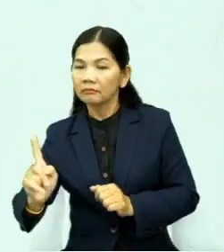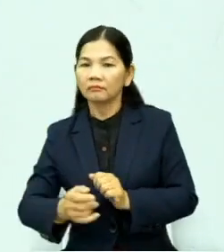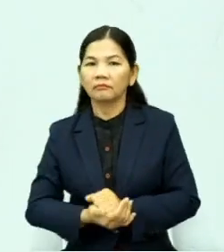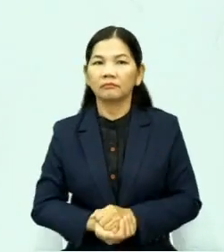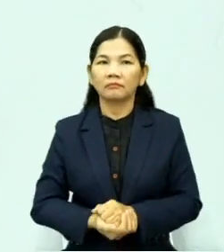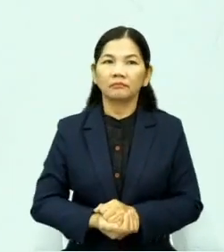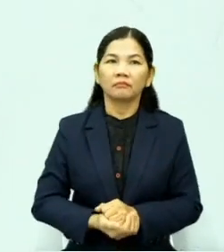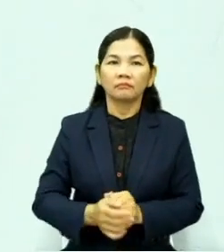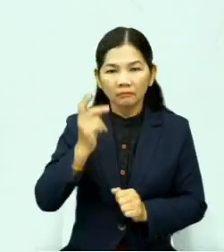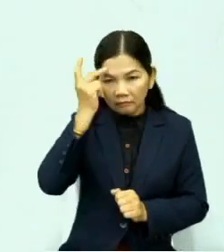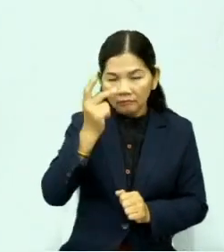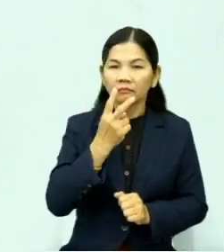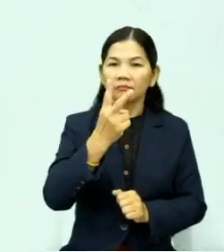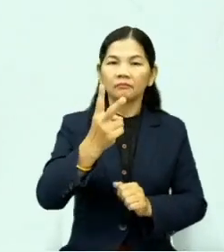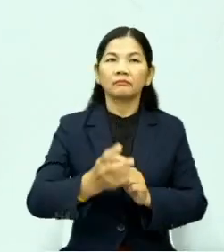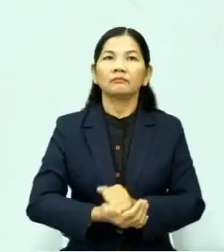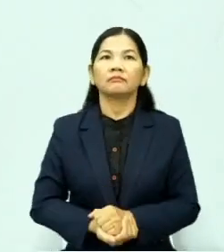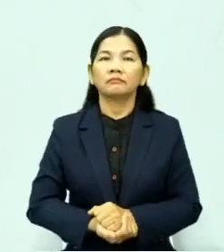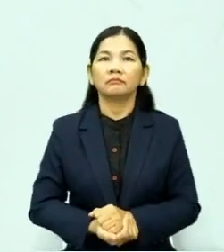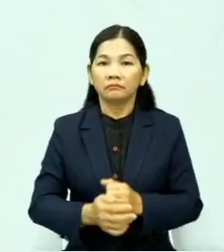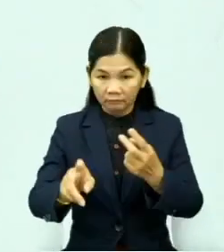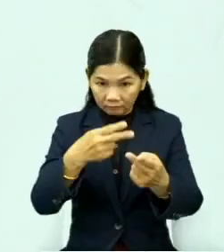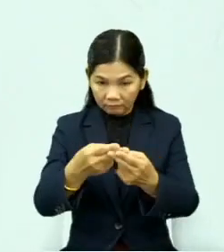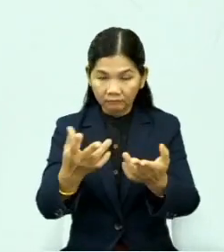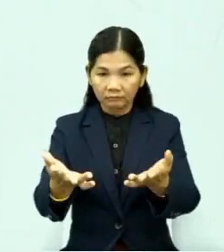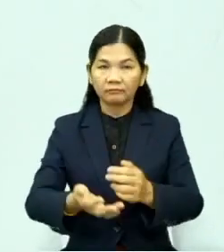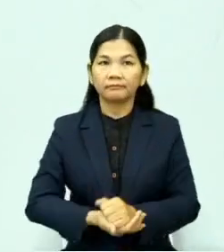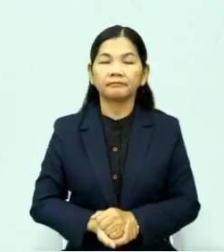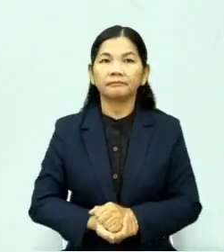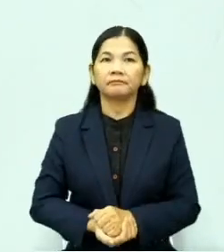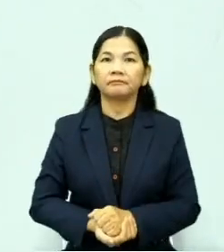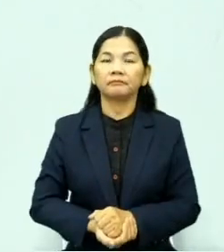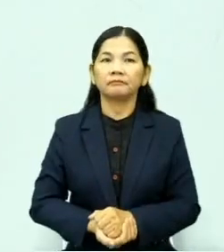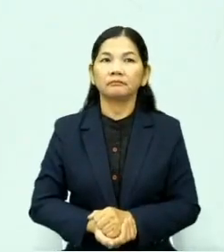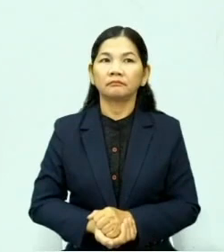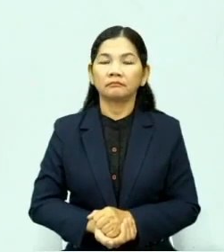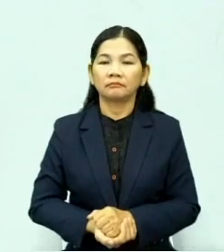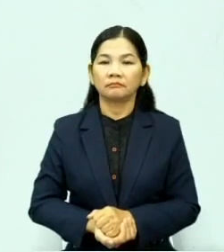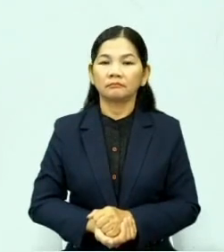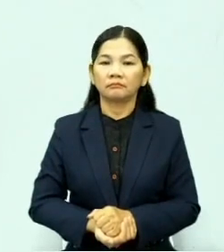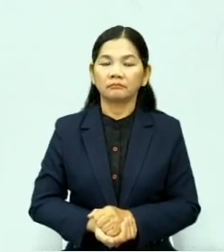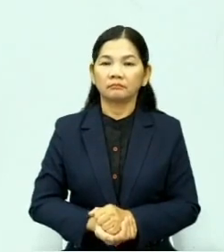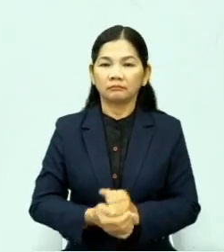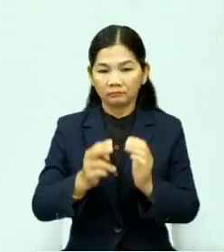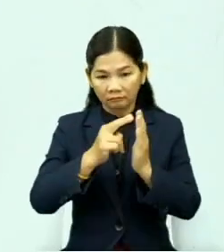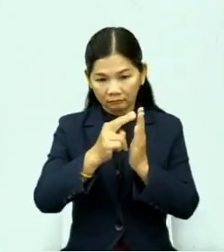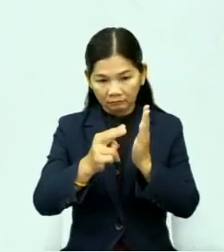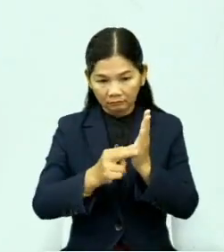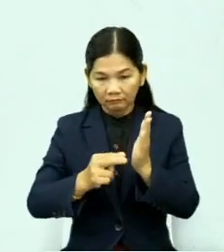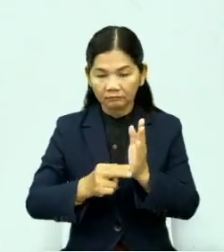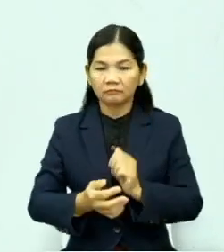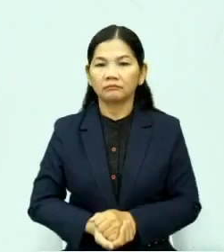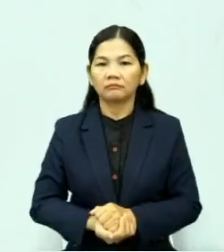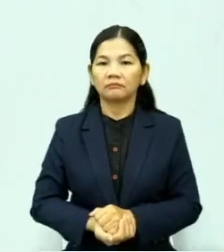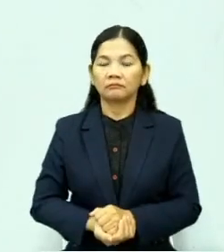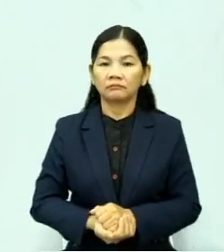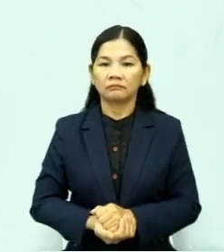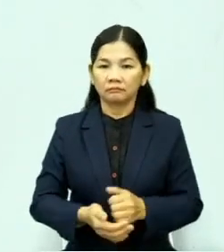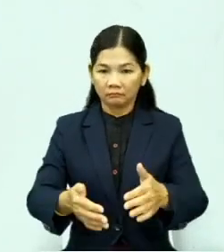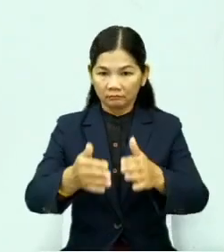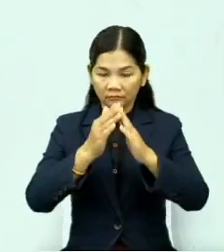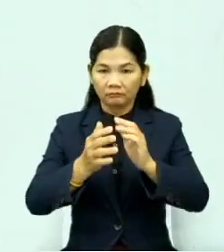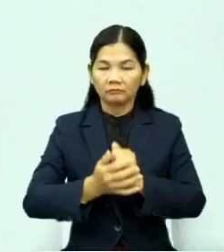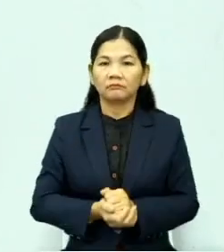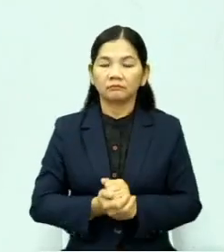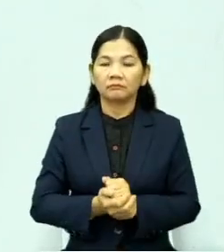ចាឥឡូវកូនគិតទាំងអស់គ្នាមើលកូនហើយឆ្លើយប្រាប់អ្នកគ្រូណាកូនណាចាអញ្ចឹងតាមរយៈអត្ថបទរបស់យើងចាអ្នកដែលបង្កើ